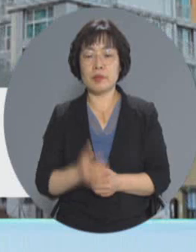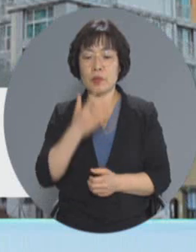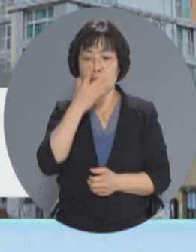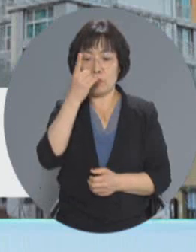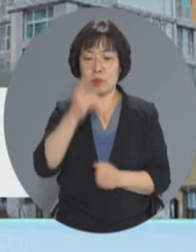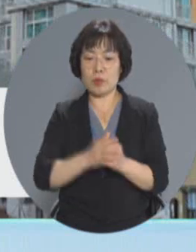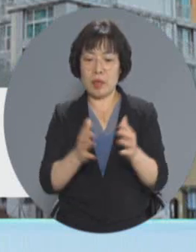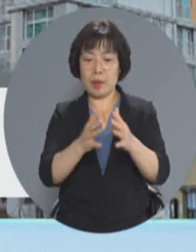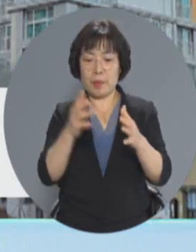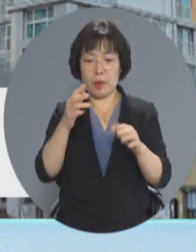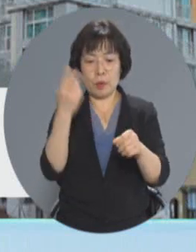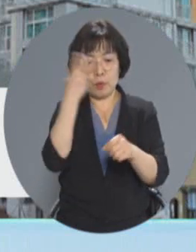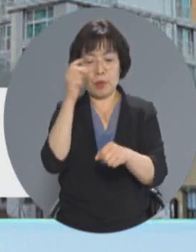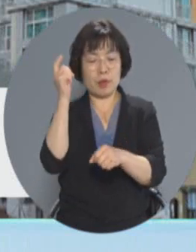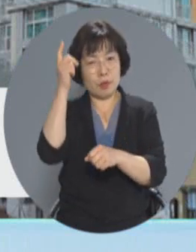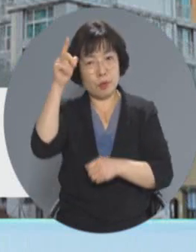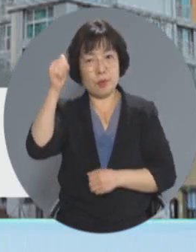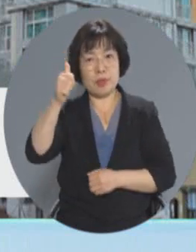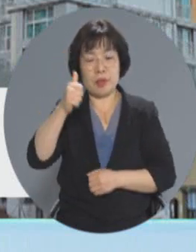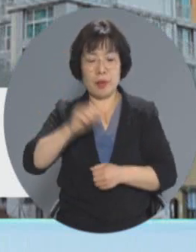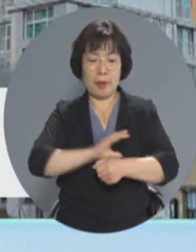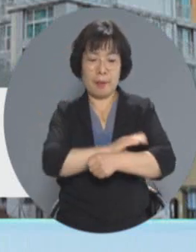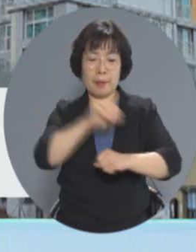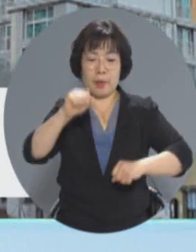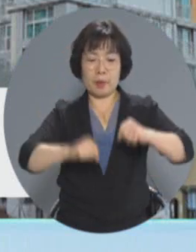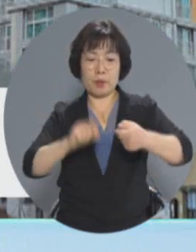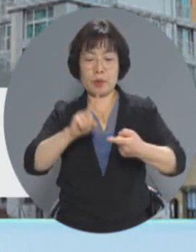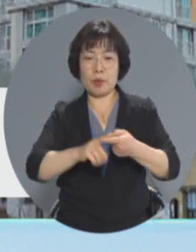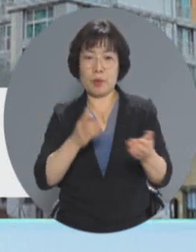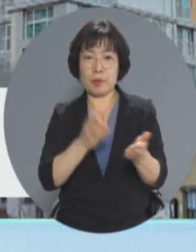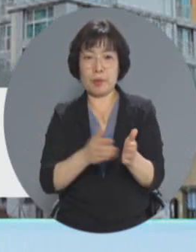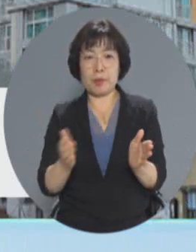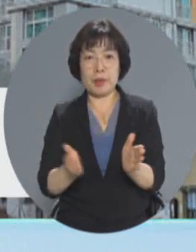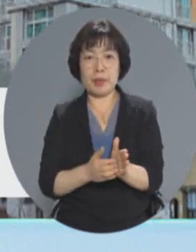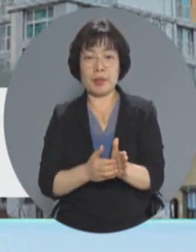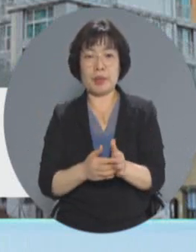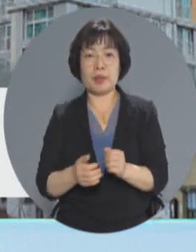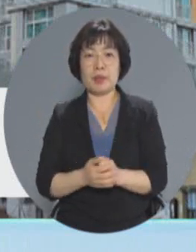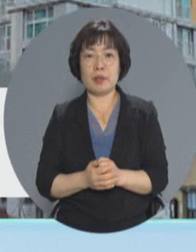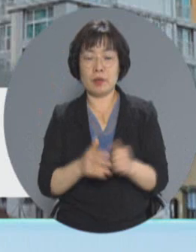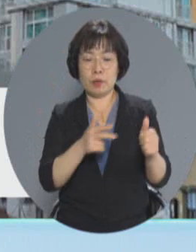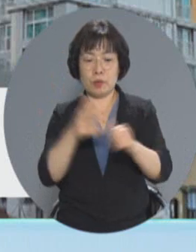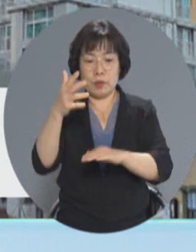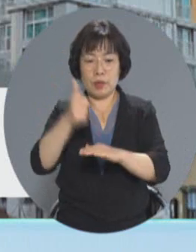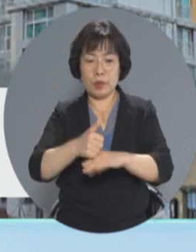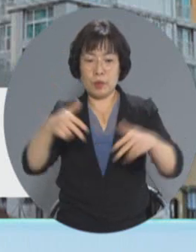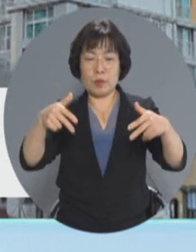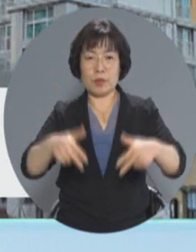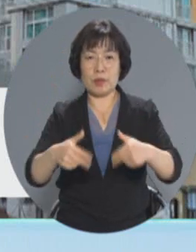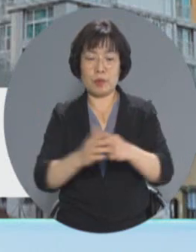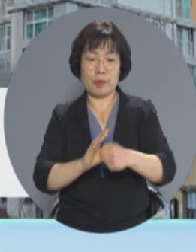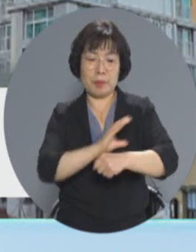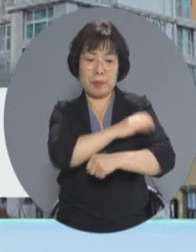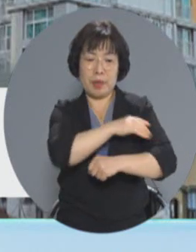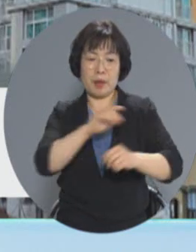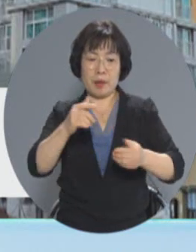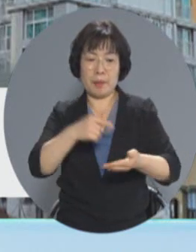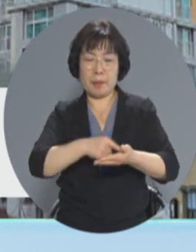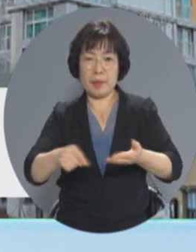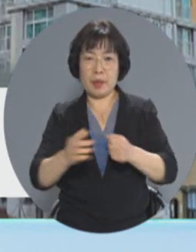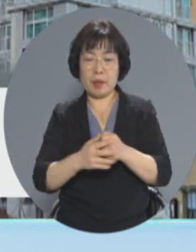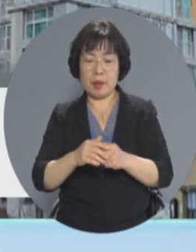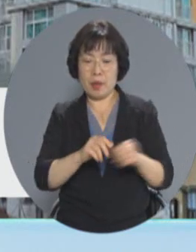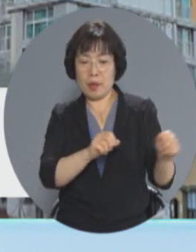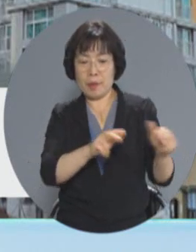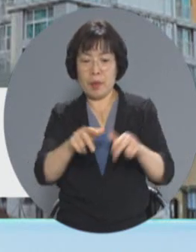순천의 한 아파트 관리소장의 갑질 논란 얼마 전 보도해드렸는데요. 취재 결과 직원들은 갑질 피해를 입은 뒤